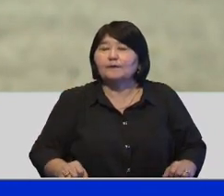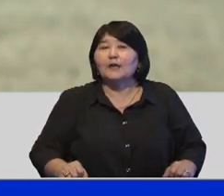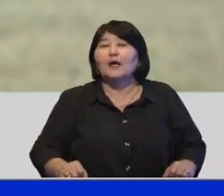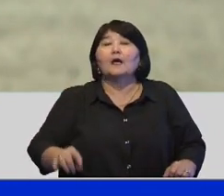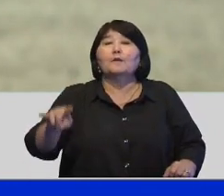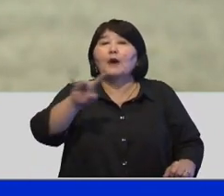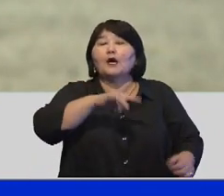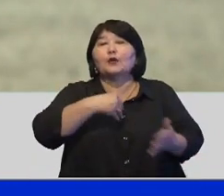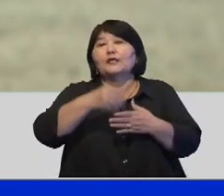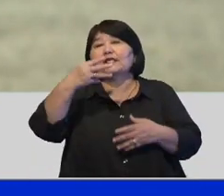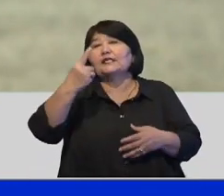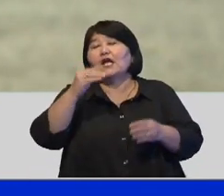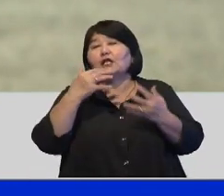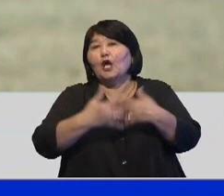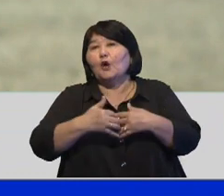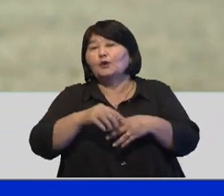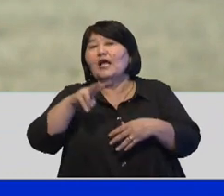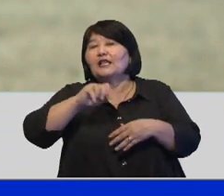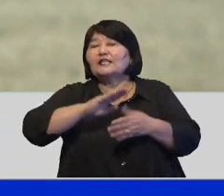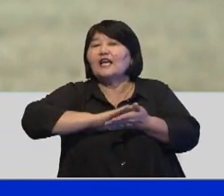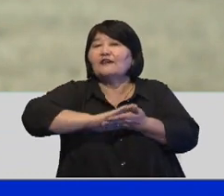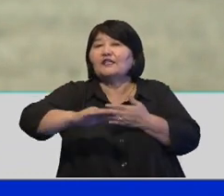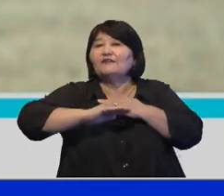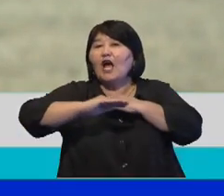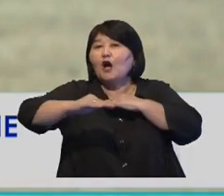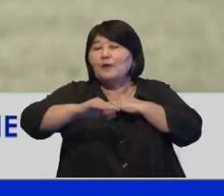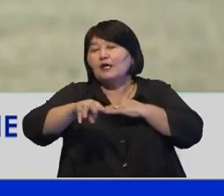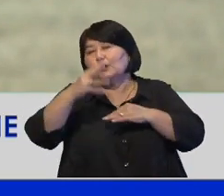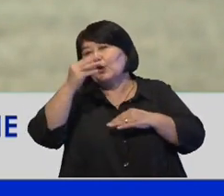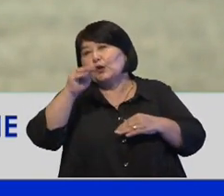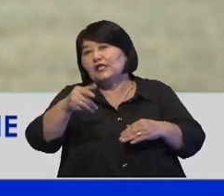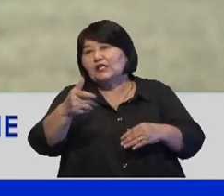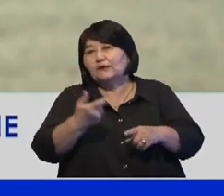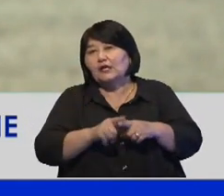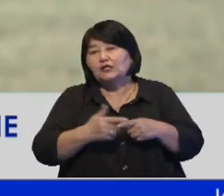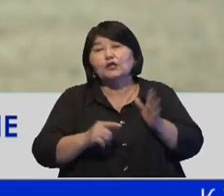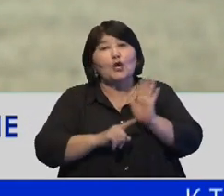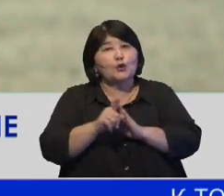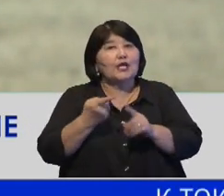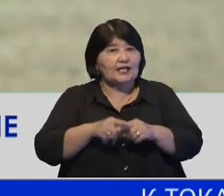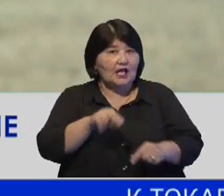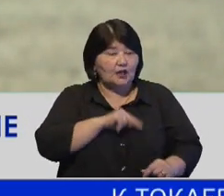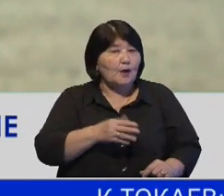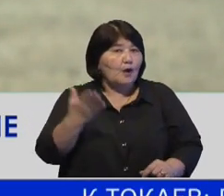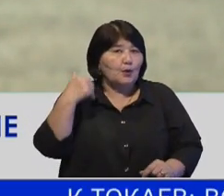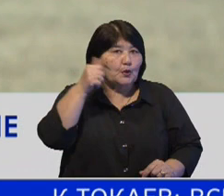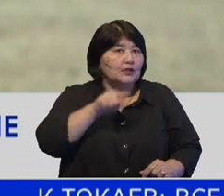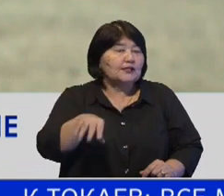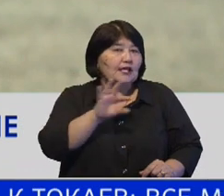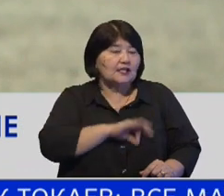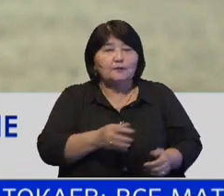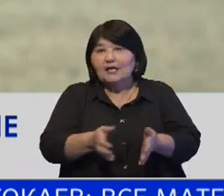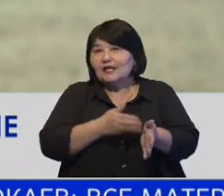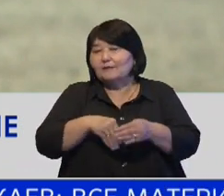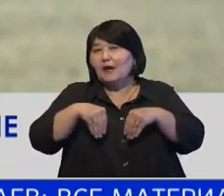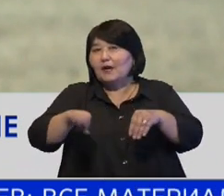По району закуплена 31 установка по лазерному выравниванию полей. На 3000 гектарах сейчас идут эти работы. В прошлые годы испытывали